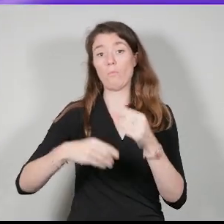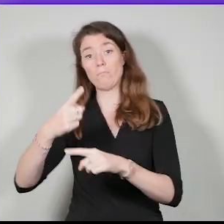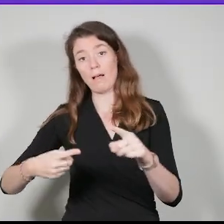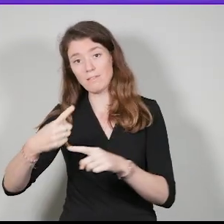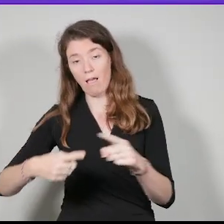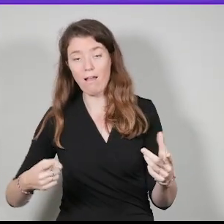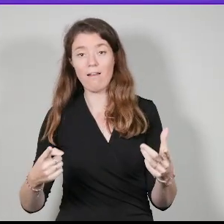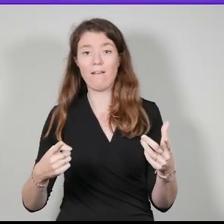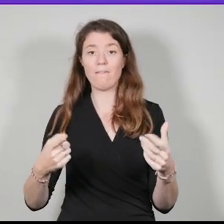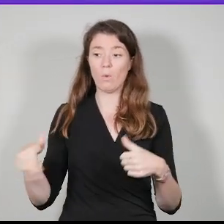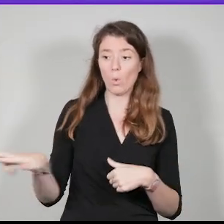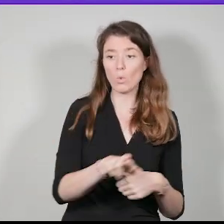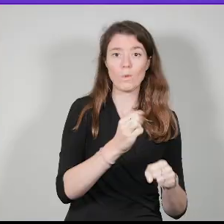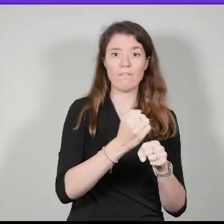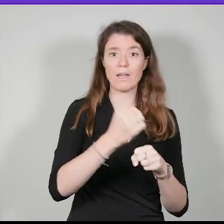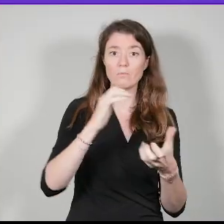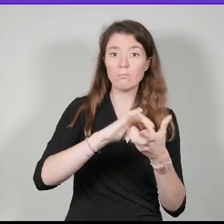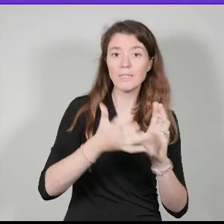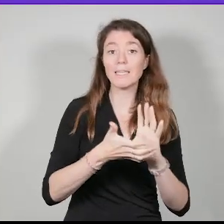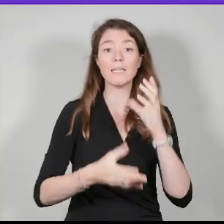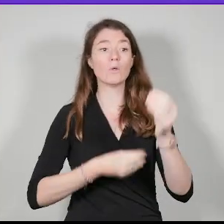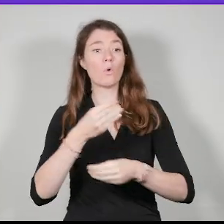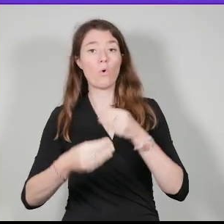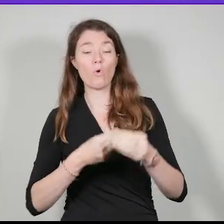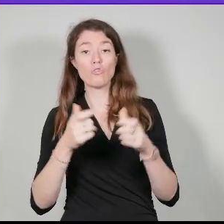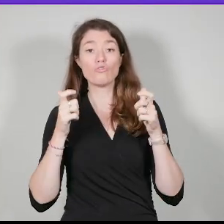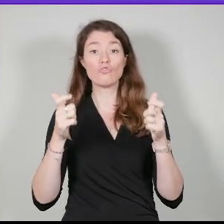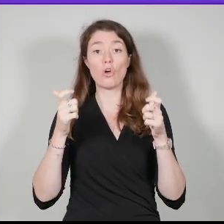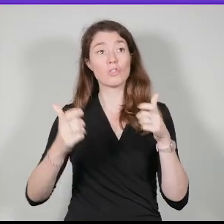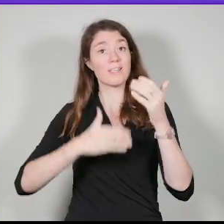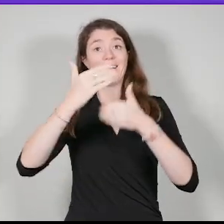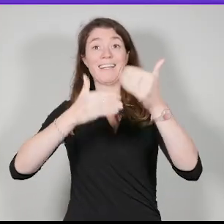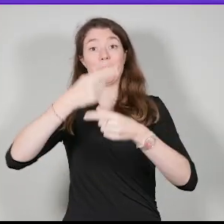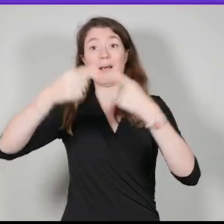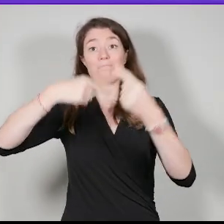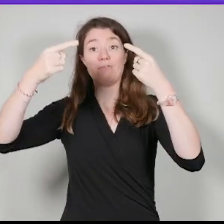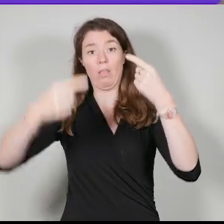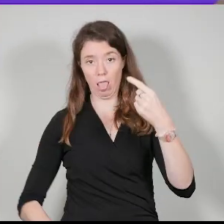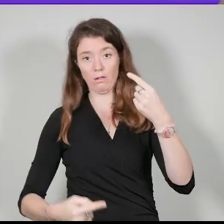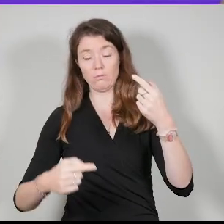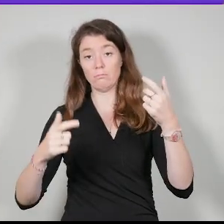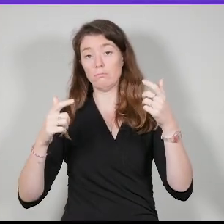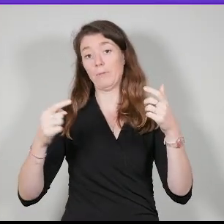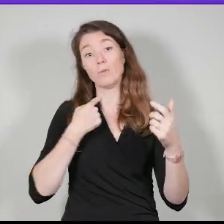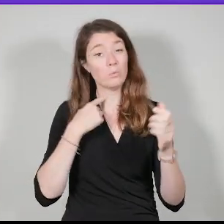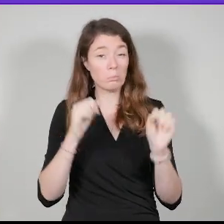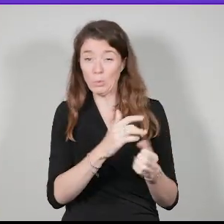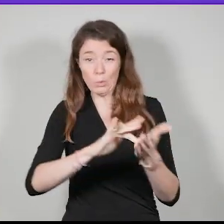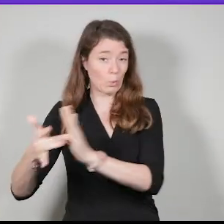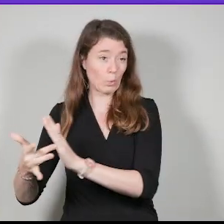coup des difficultés de retour à l'emploi? Est-ce que c'est une perte de chance dans la progression? Tout ça existe en fait. Il y a un